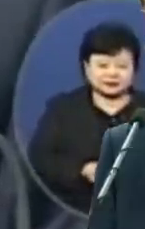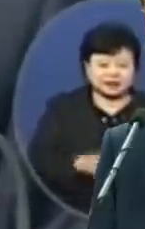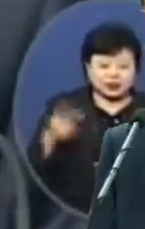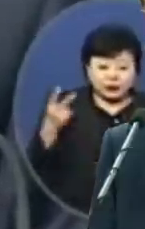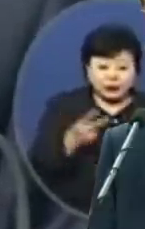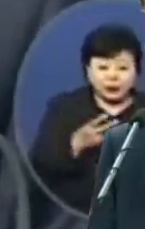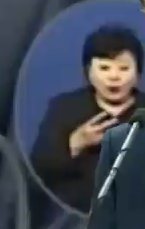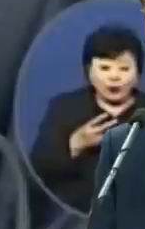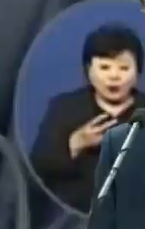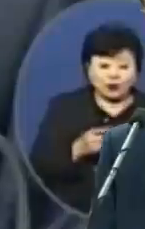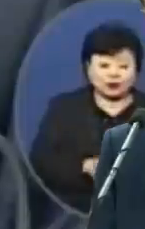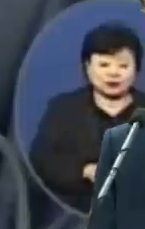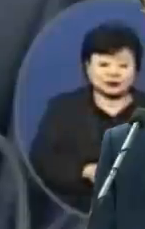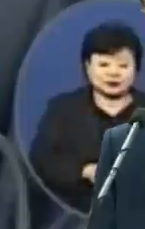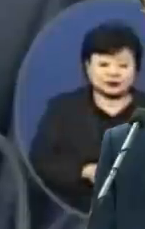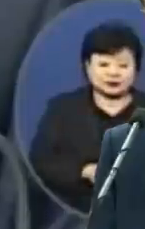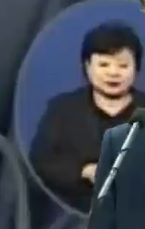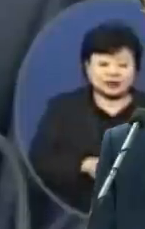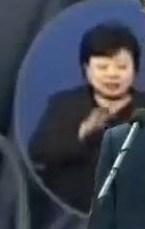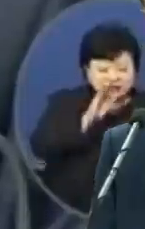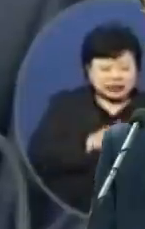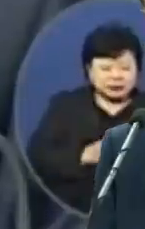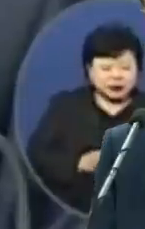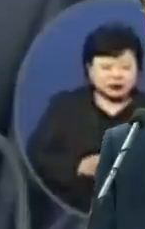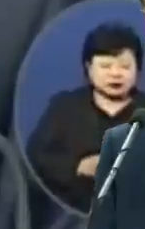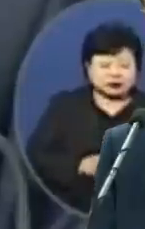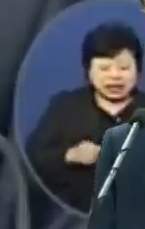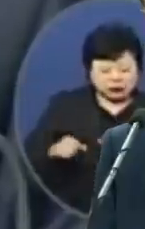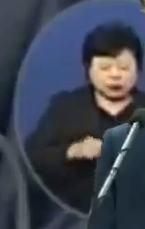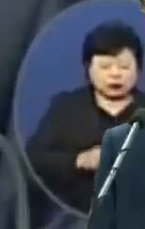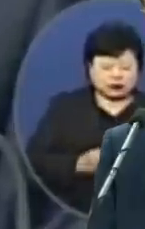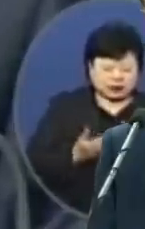또다시 그들이 잘못을 저지르게 된 것입니다.